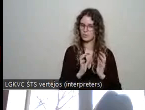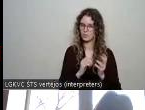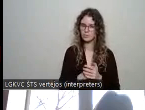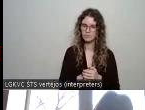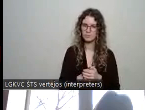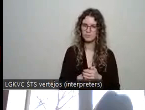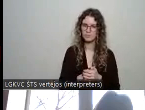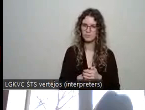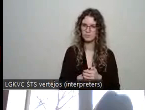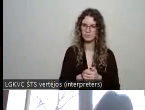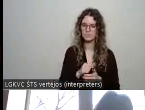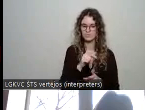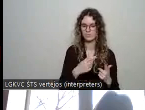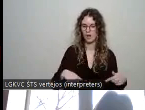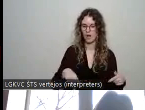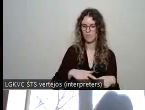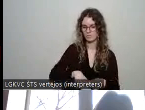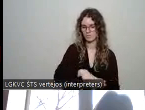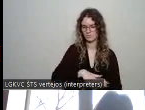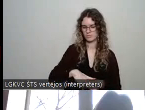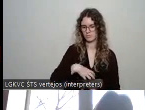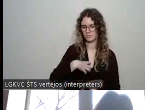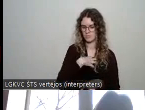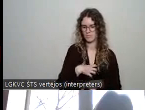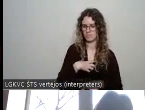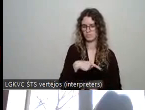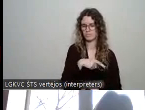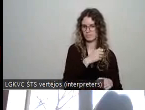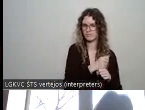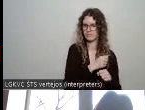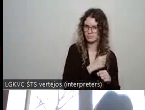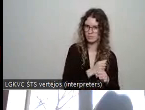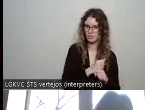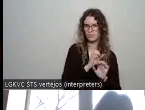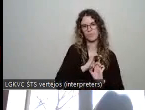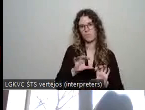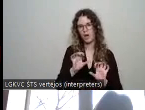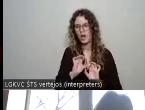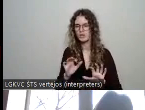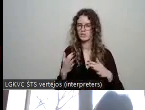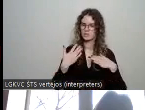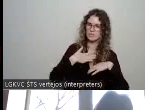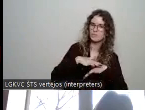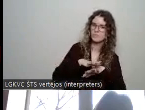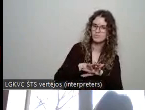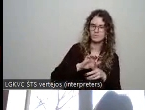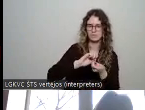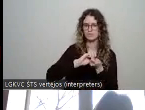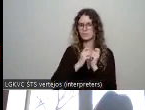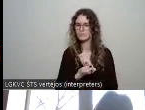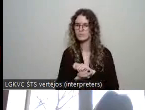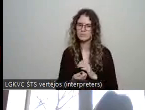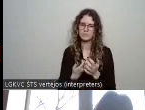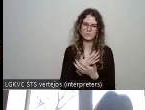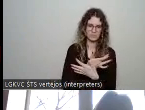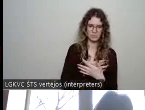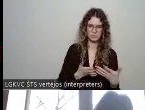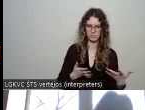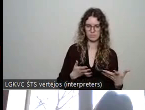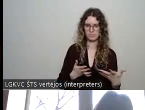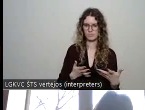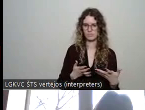apskričių lygmenyje vaidina pagrindinį vaidmenį, aiškinant, integruojant, intransformuojant bendrą